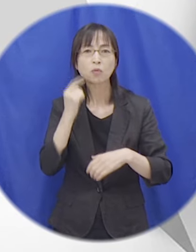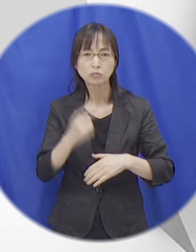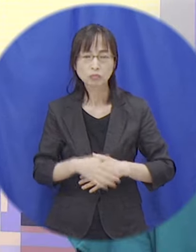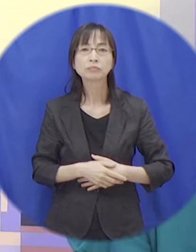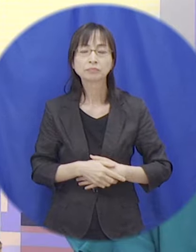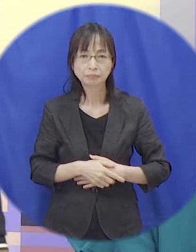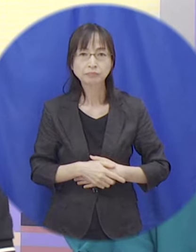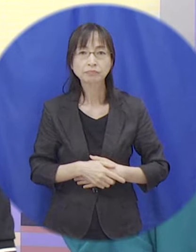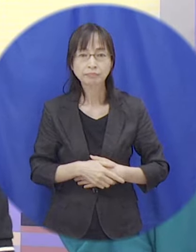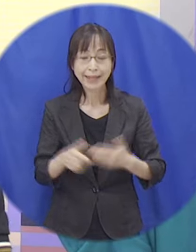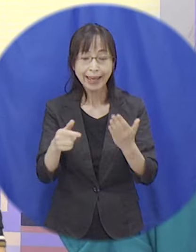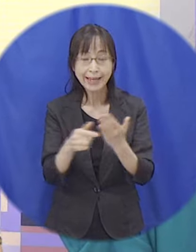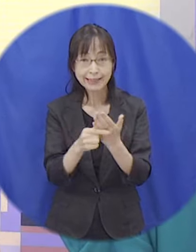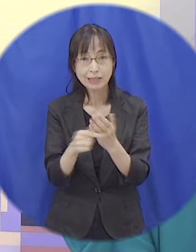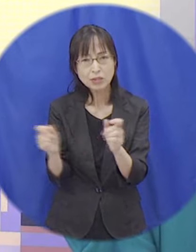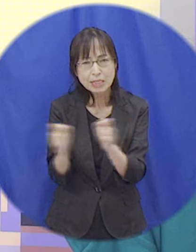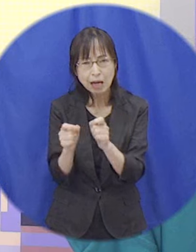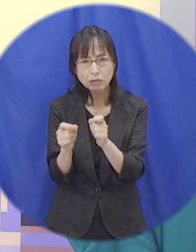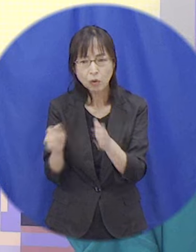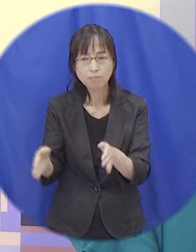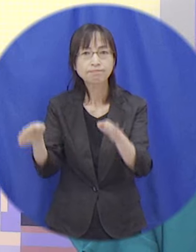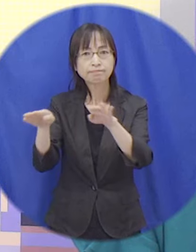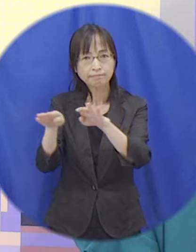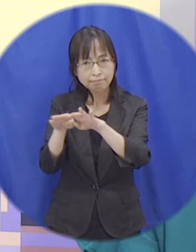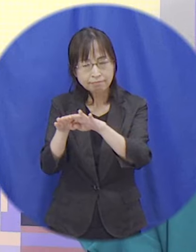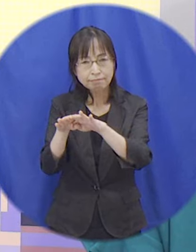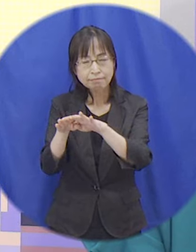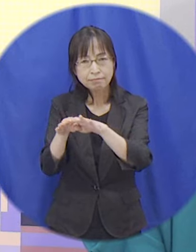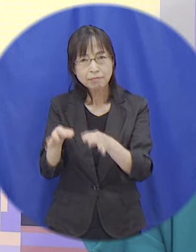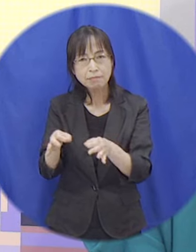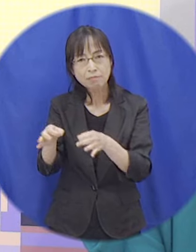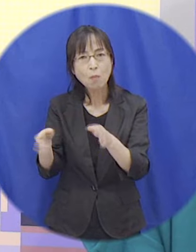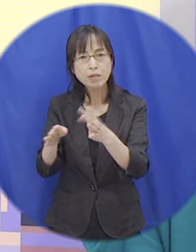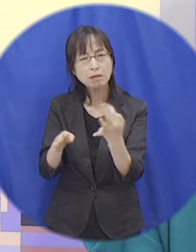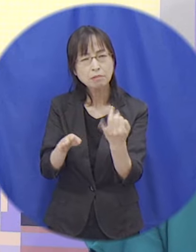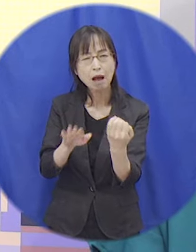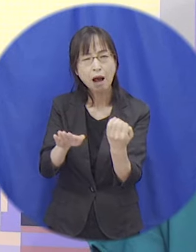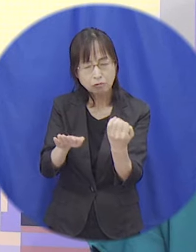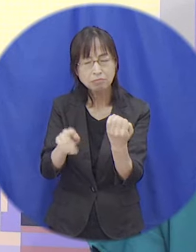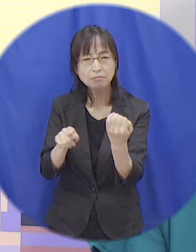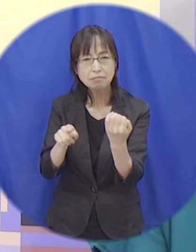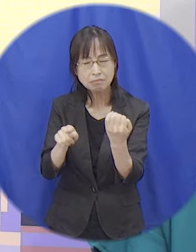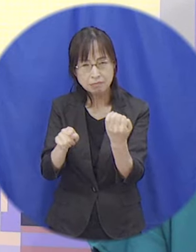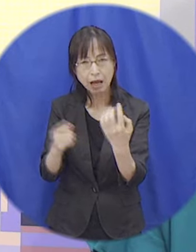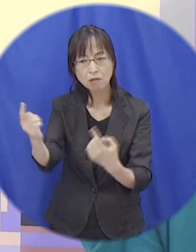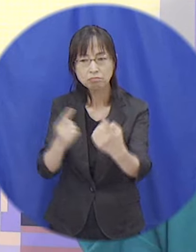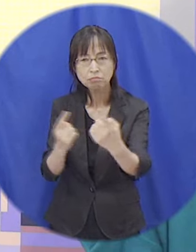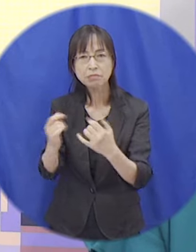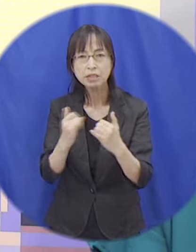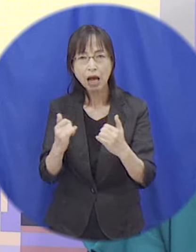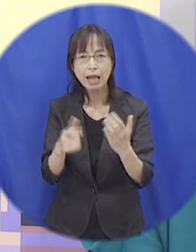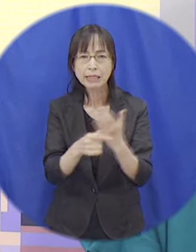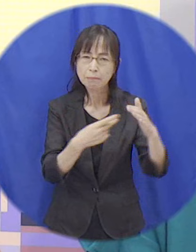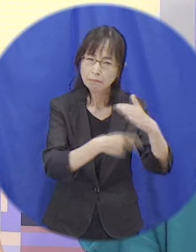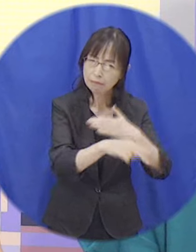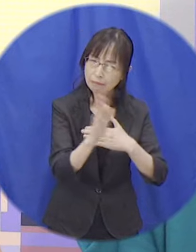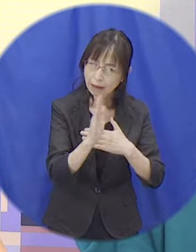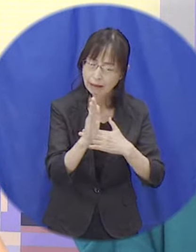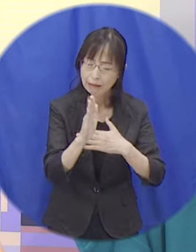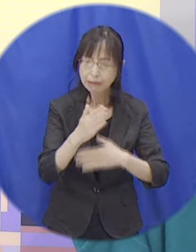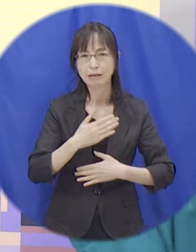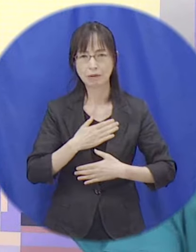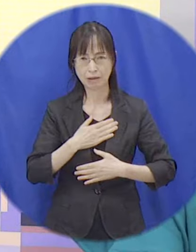からですね、駅直近の商業施設が充実しているためですね、そこで来街者の行動が完結している可能性があるということが読み取れるかと